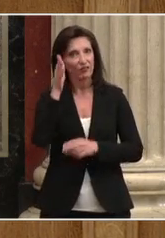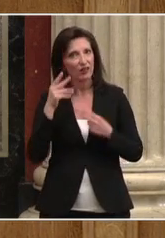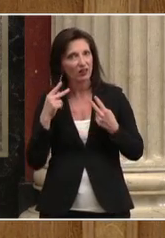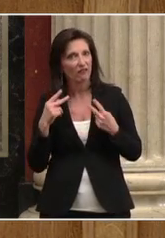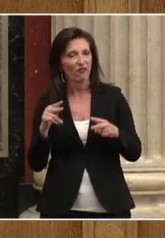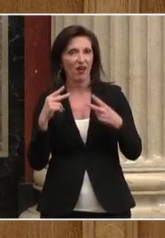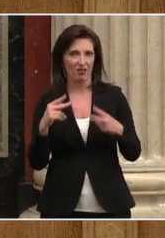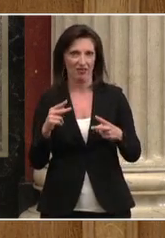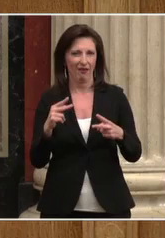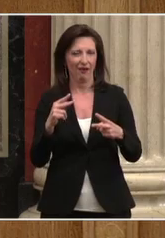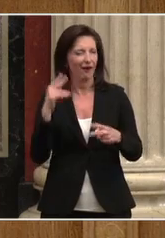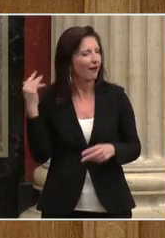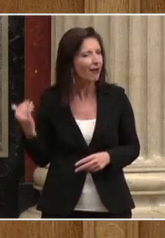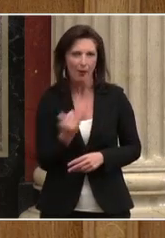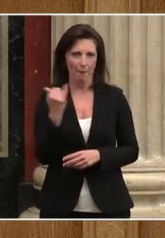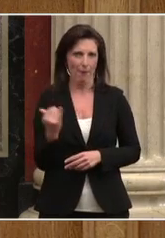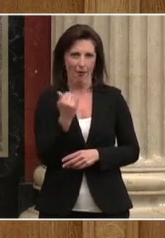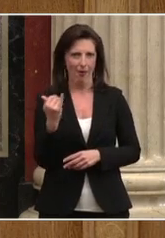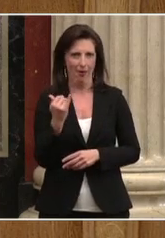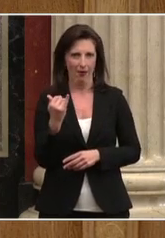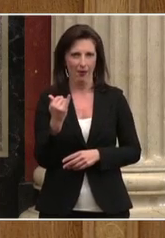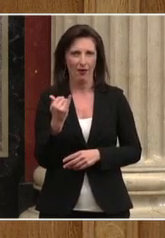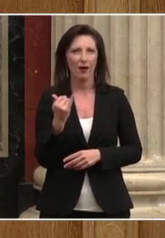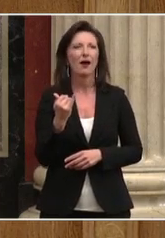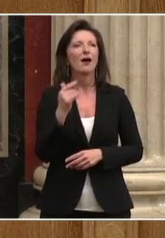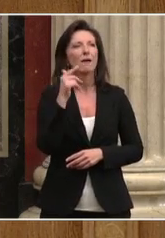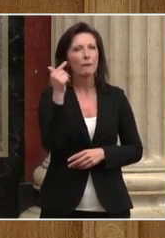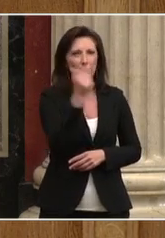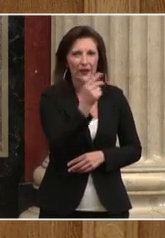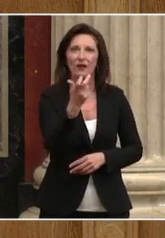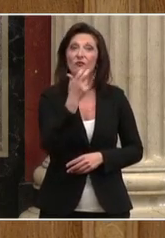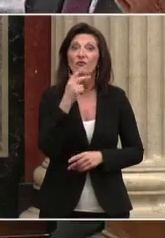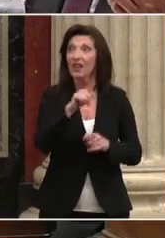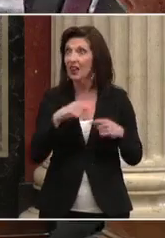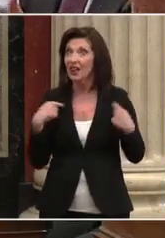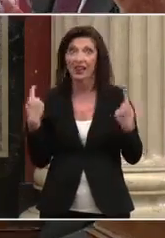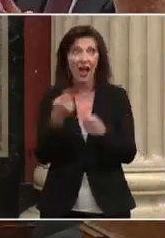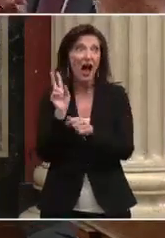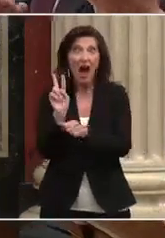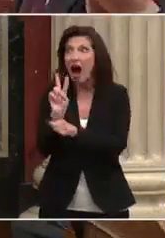für immer auf uns aufpassen wollen. Danke vielmals. Applaus